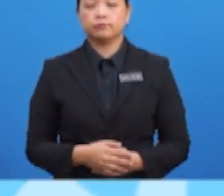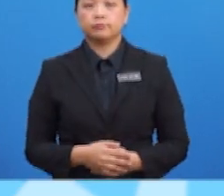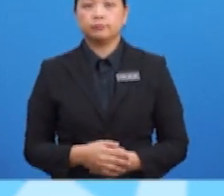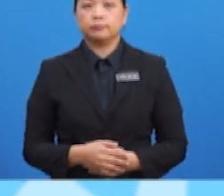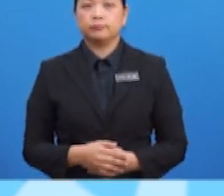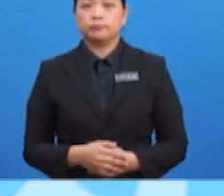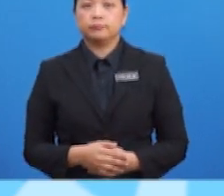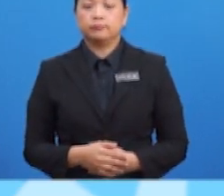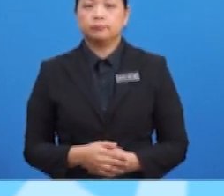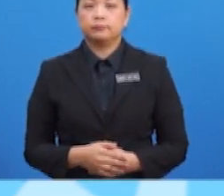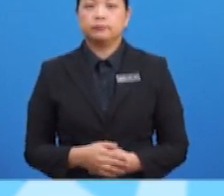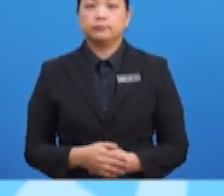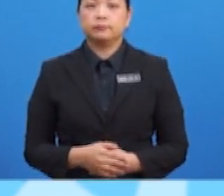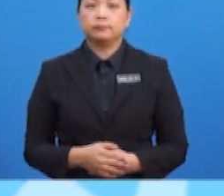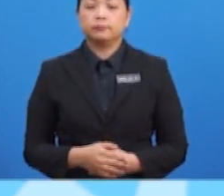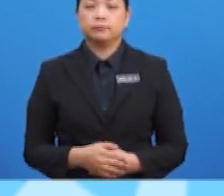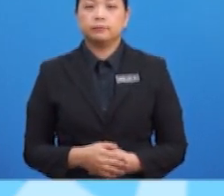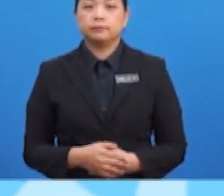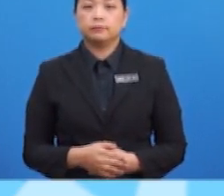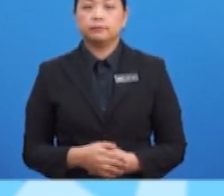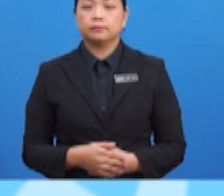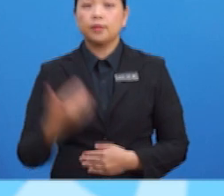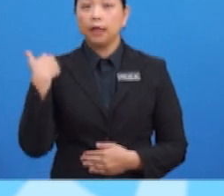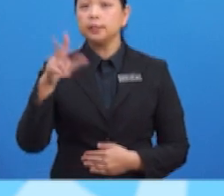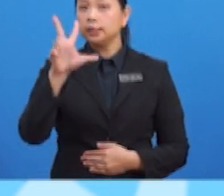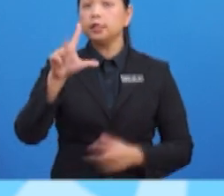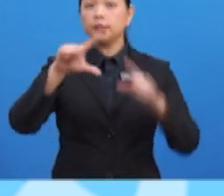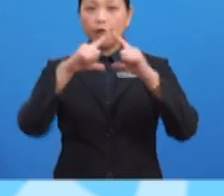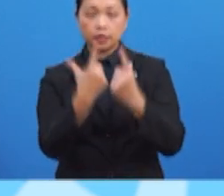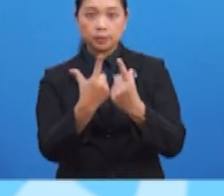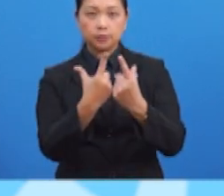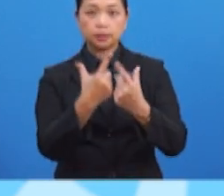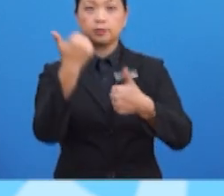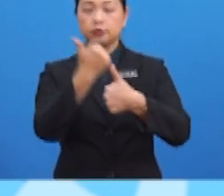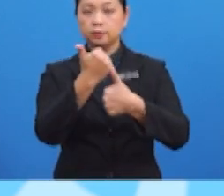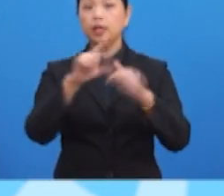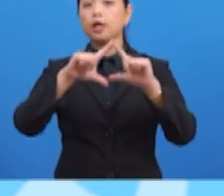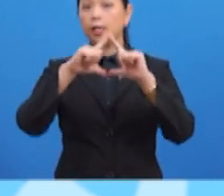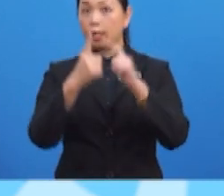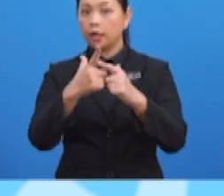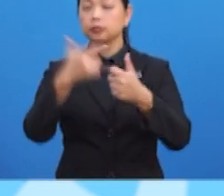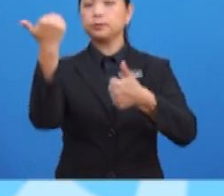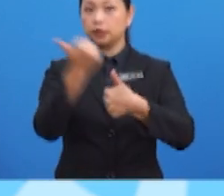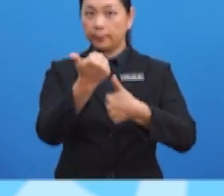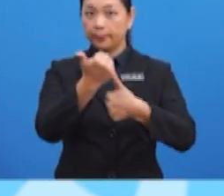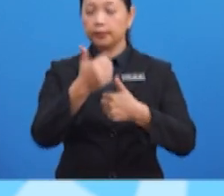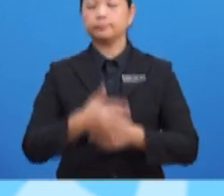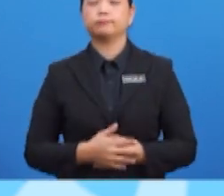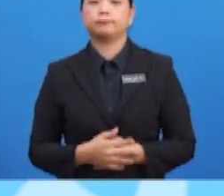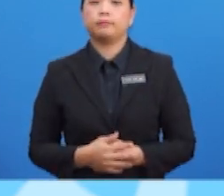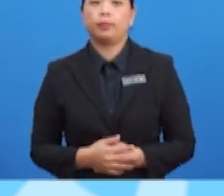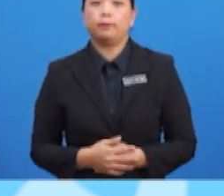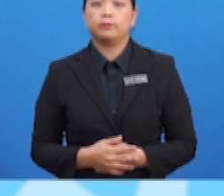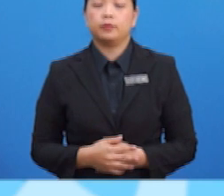dikelaskan kepada 3, iaitu 1. Tuas kelas pertama, yakni first